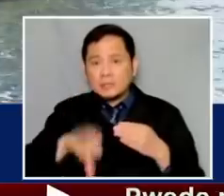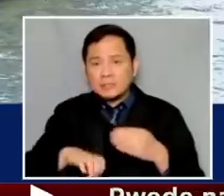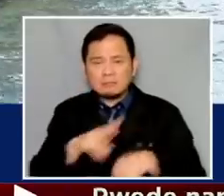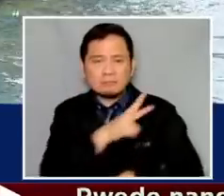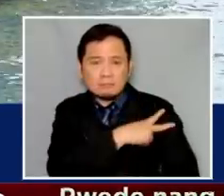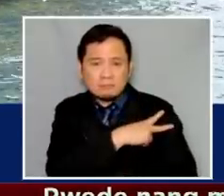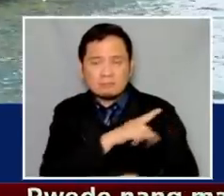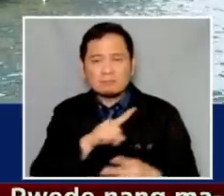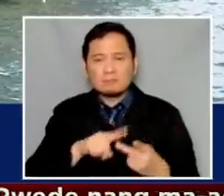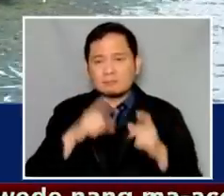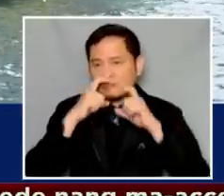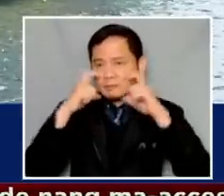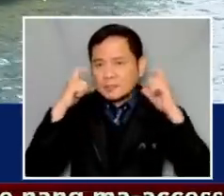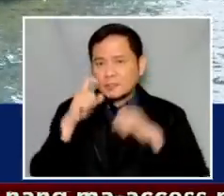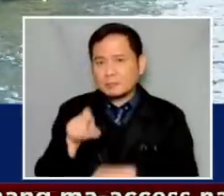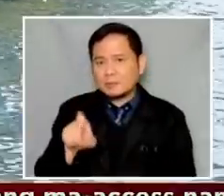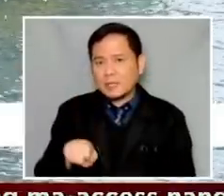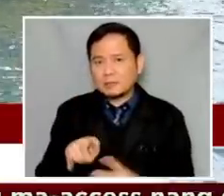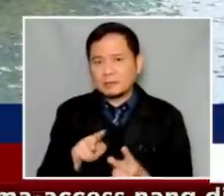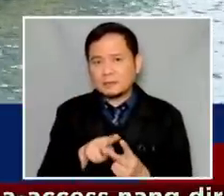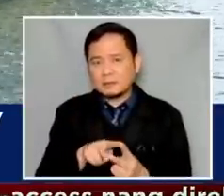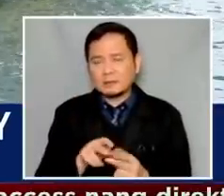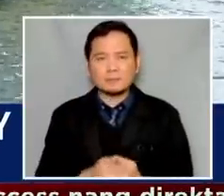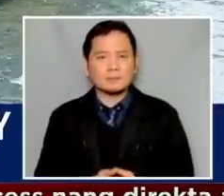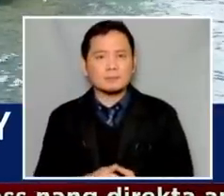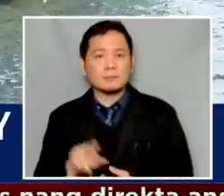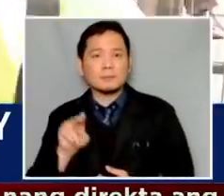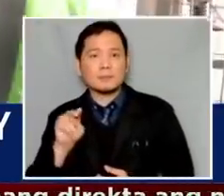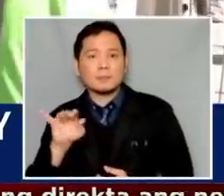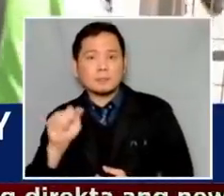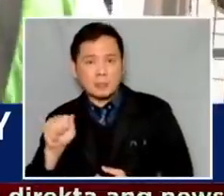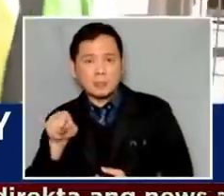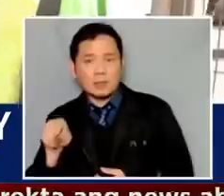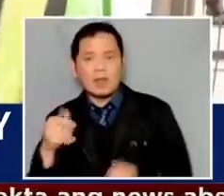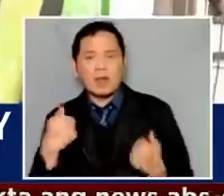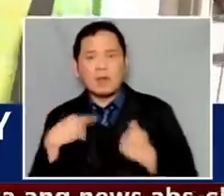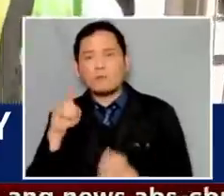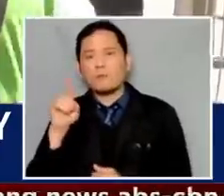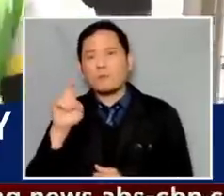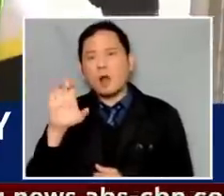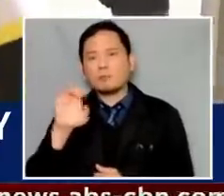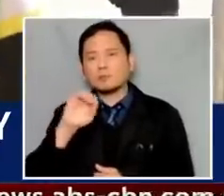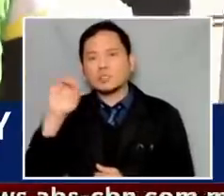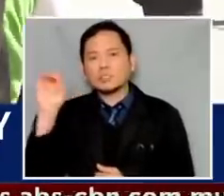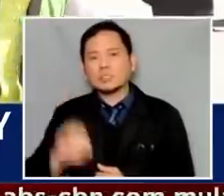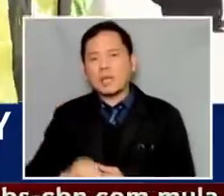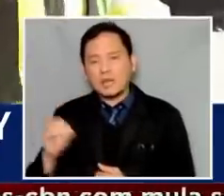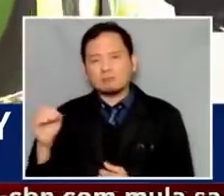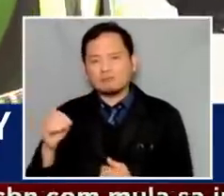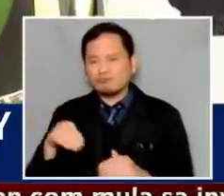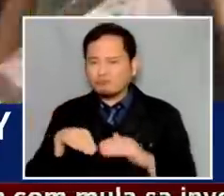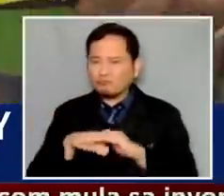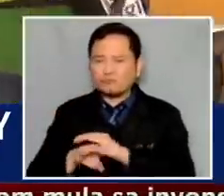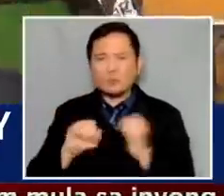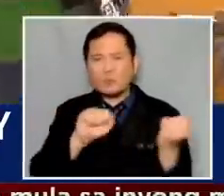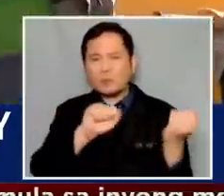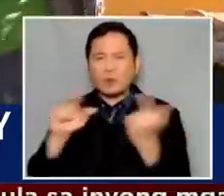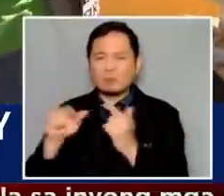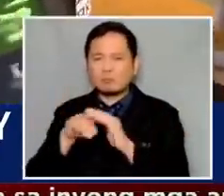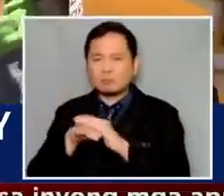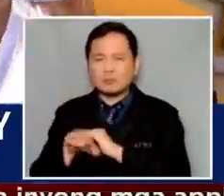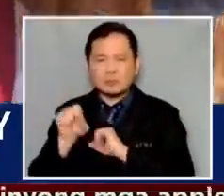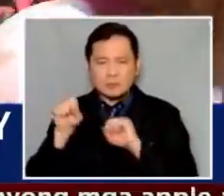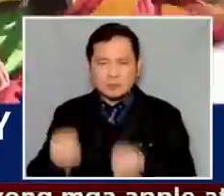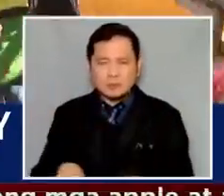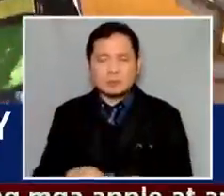mask. Tulad ng NAIA, 100% full capacity na rin ang mga pampasaherong barko ayon sa Philippine